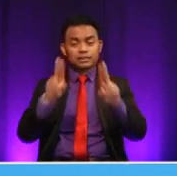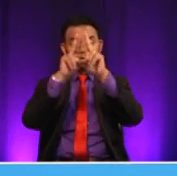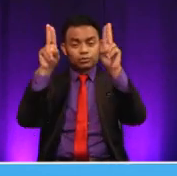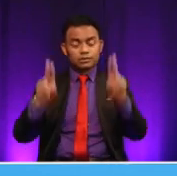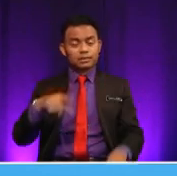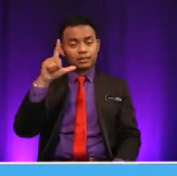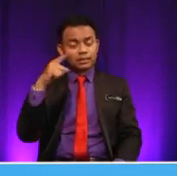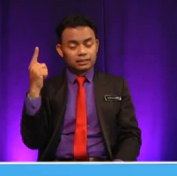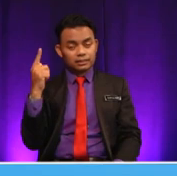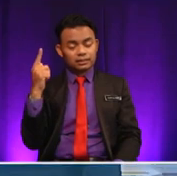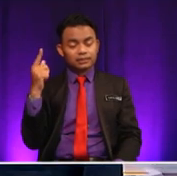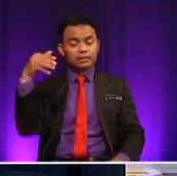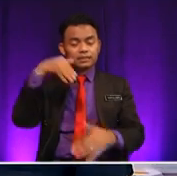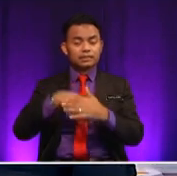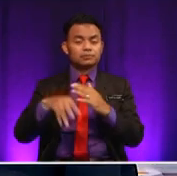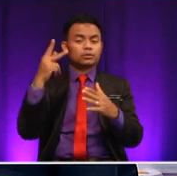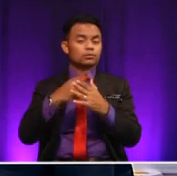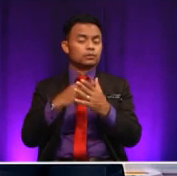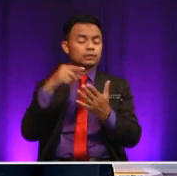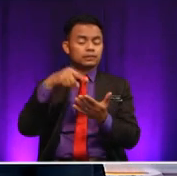komponen-komponen nih maksudnya